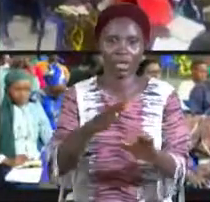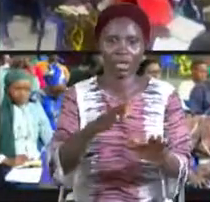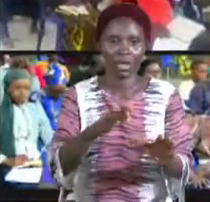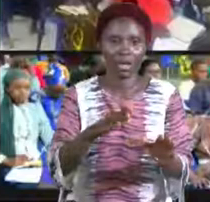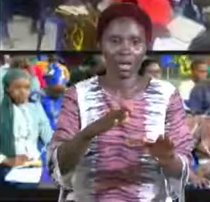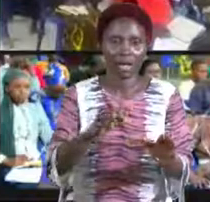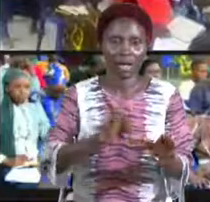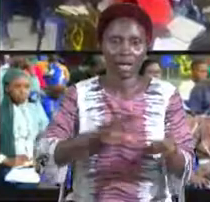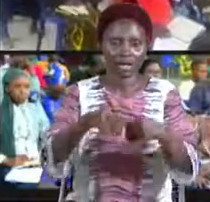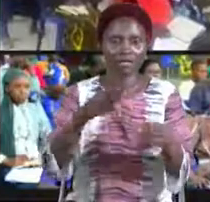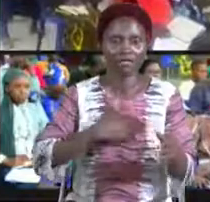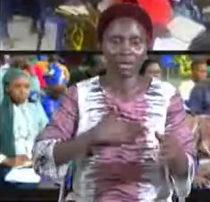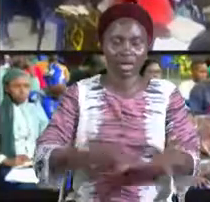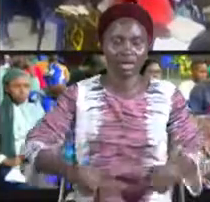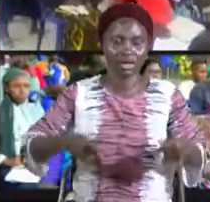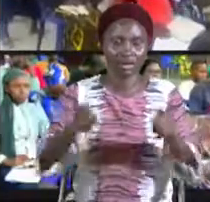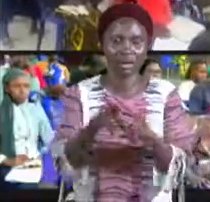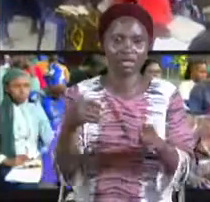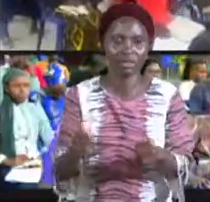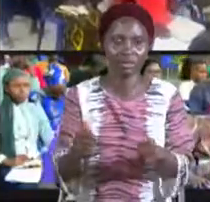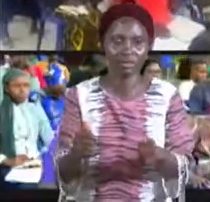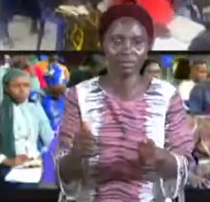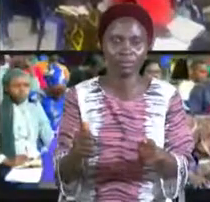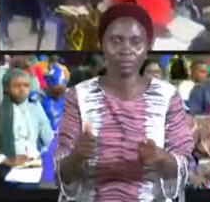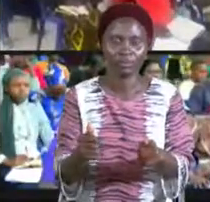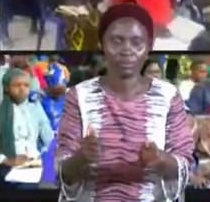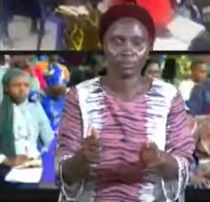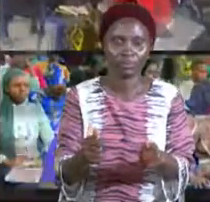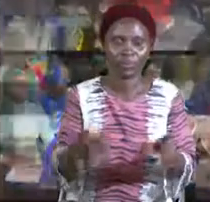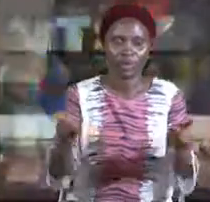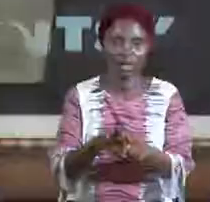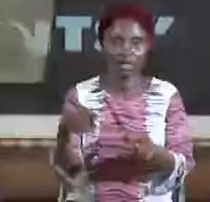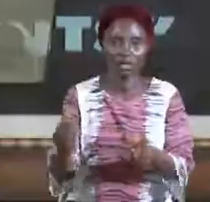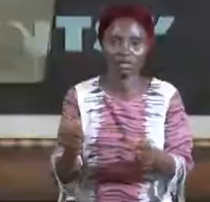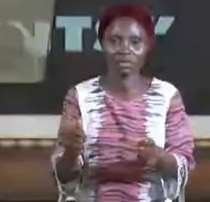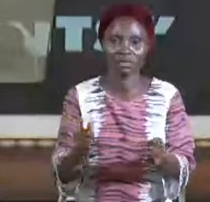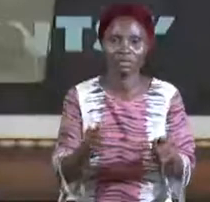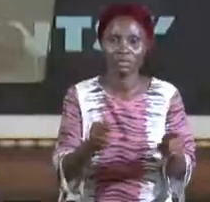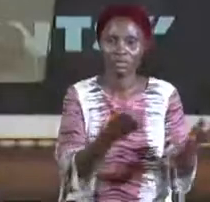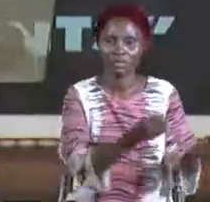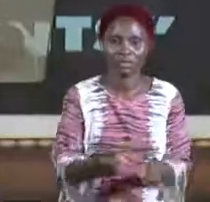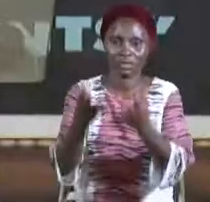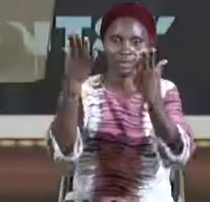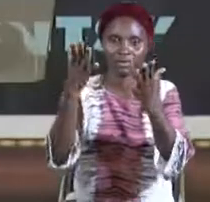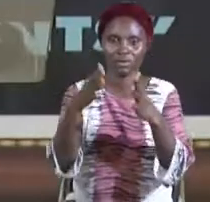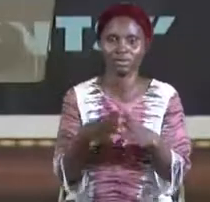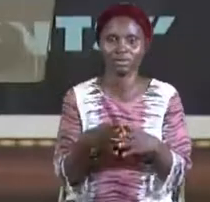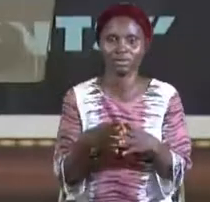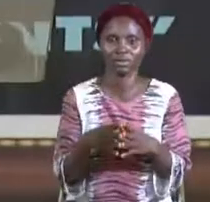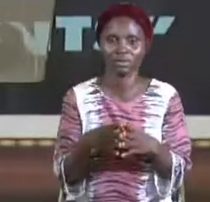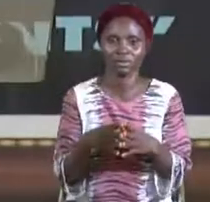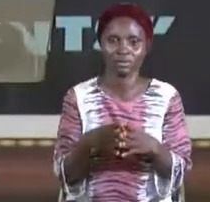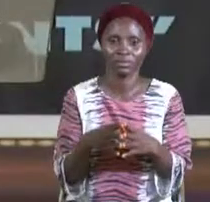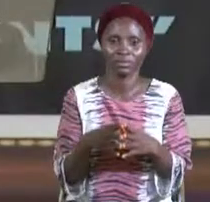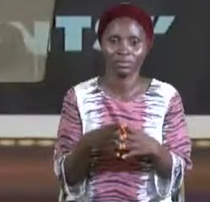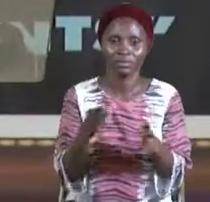vie comme rançon pour l'humanité tout entière, le troisième jour, je ressusciterai. Ce n'était pas dans son cœur. Ce qui était dans son